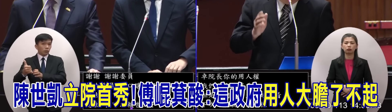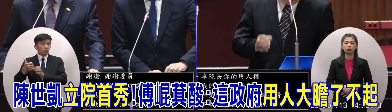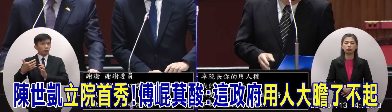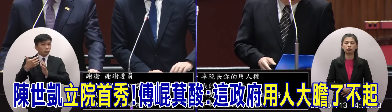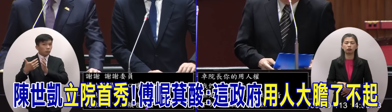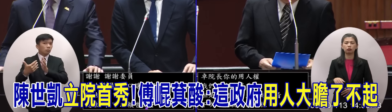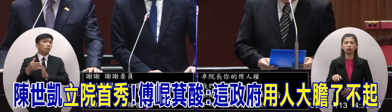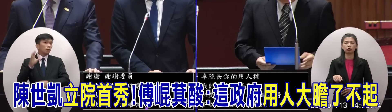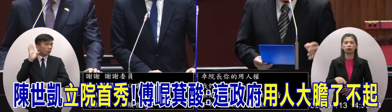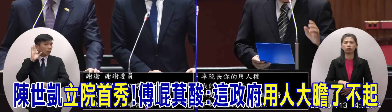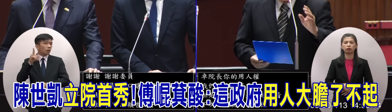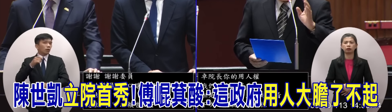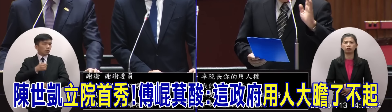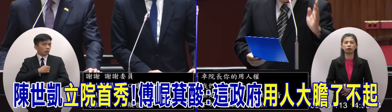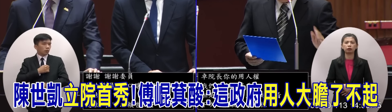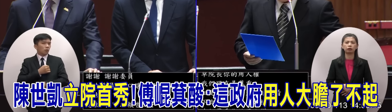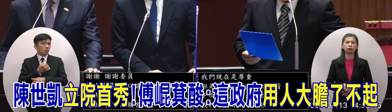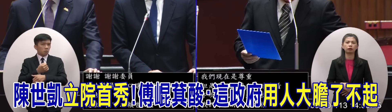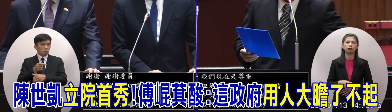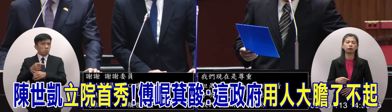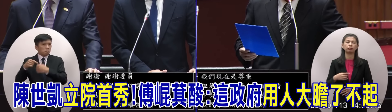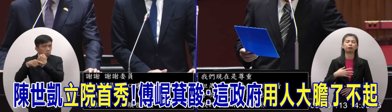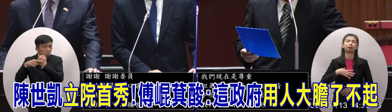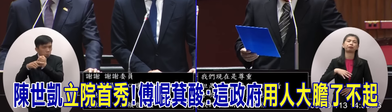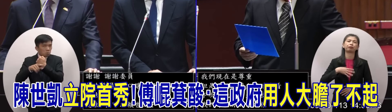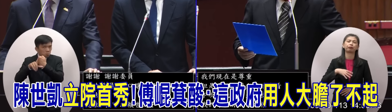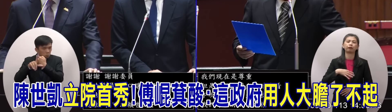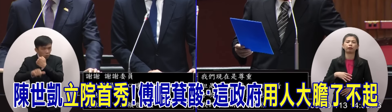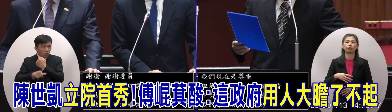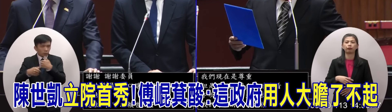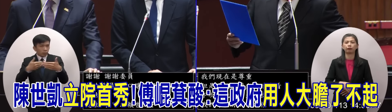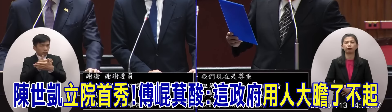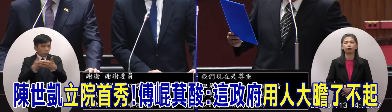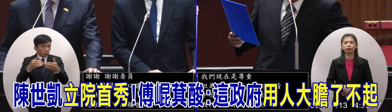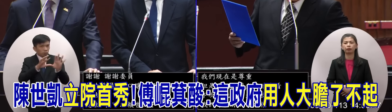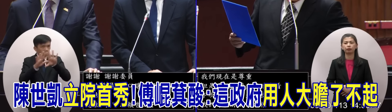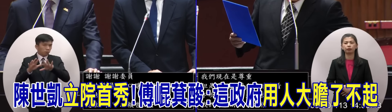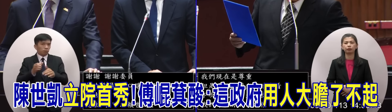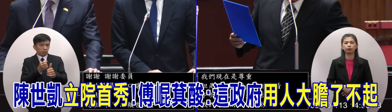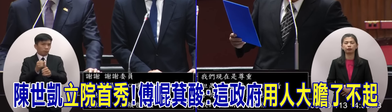也知道他非常的深入啊，他非常的努力在了解所有的交通状况。